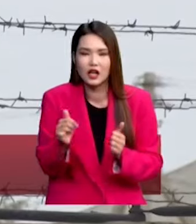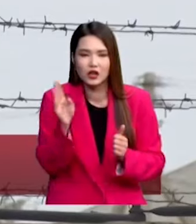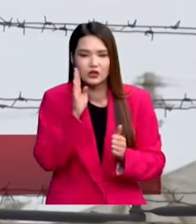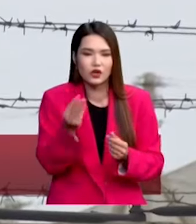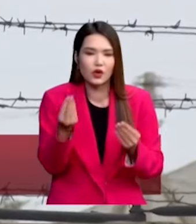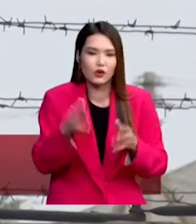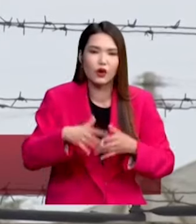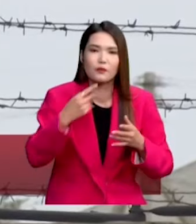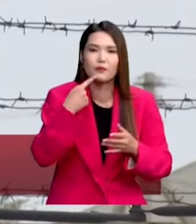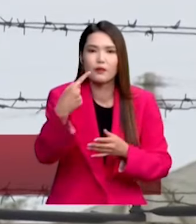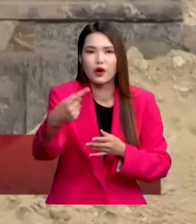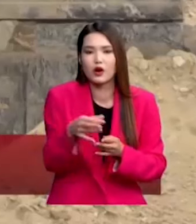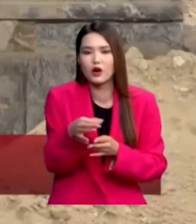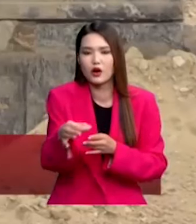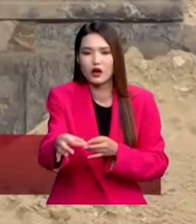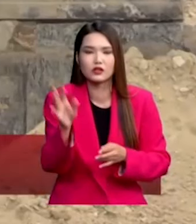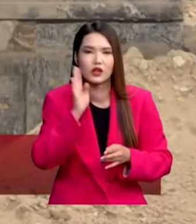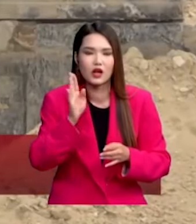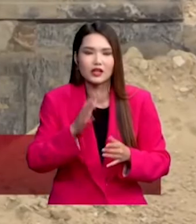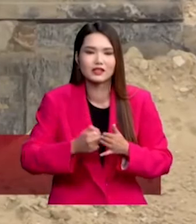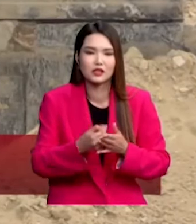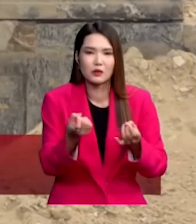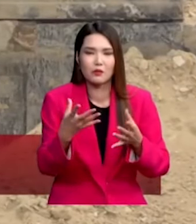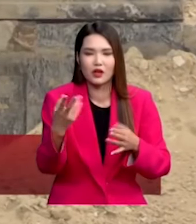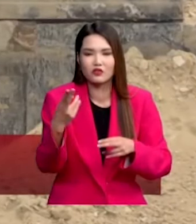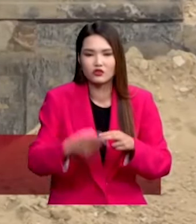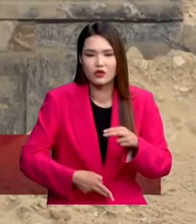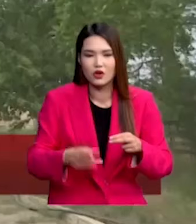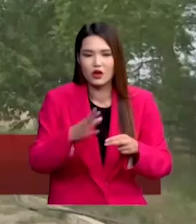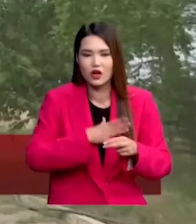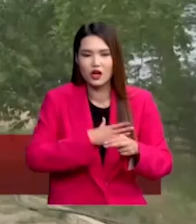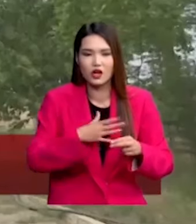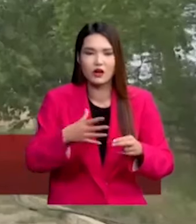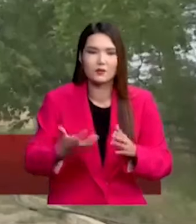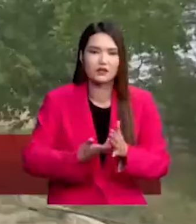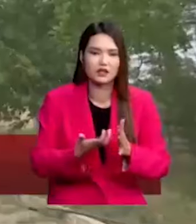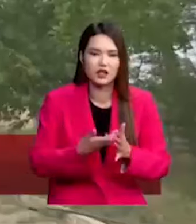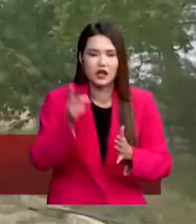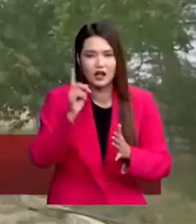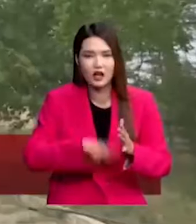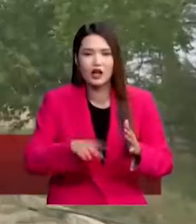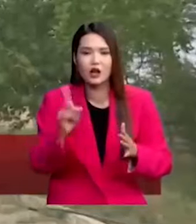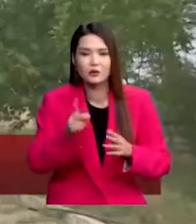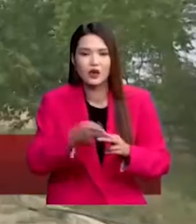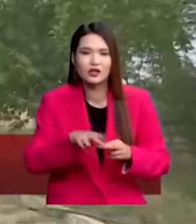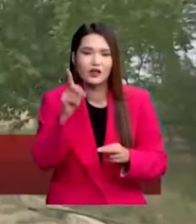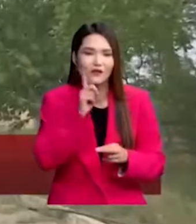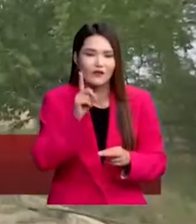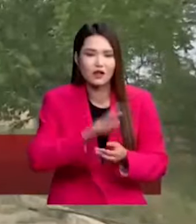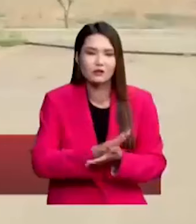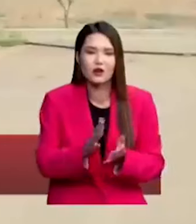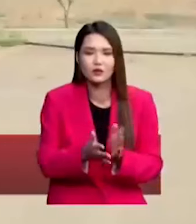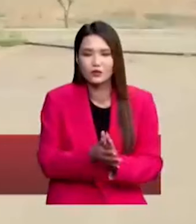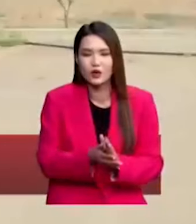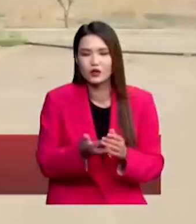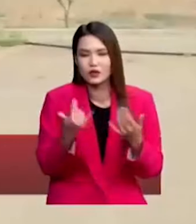в более отдаленные улицы ресурс попросту заканчивается. Но аким села поспешил заверить сельчан в том, что это временная ситуация.